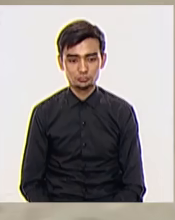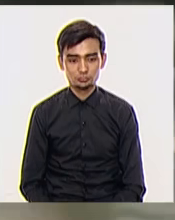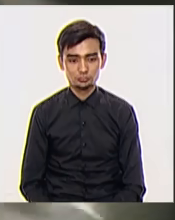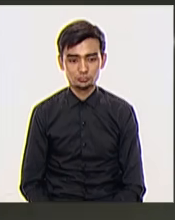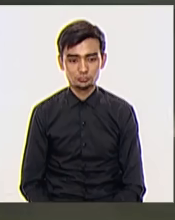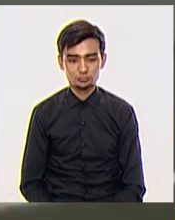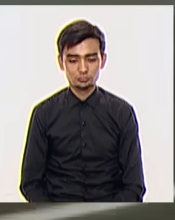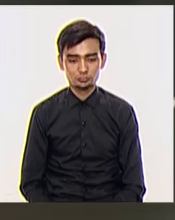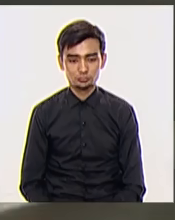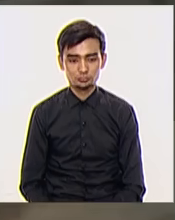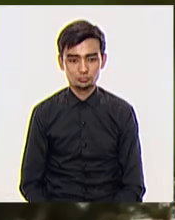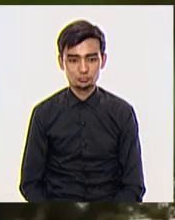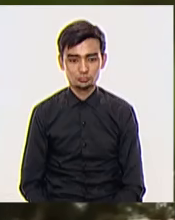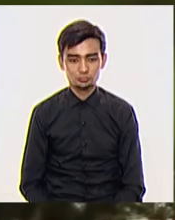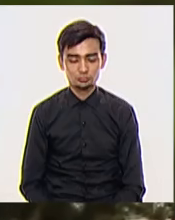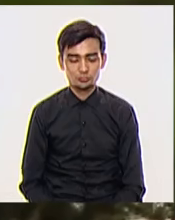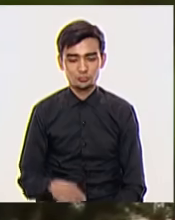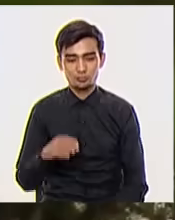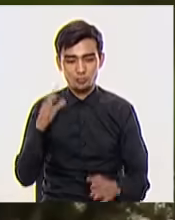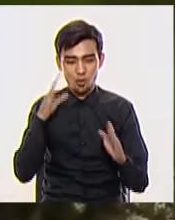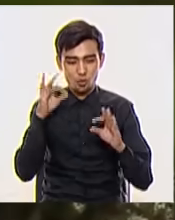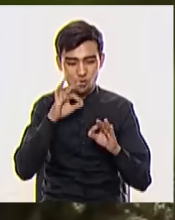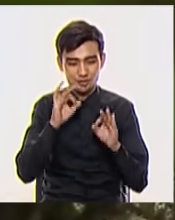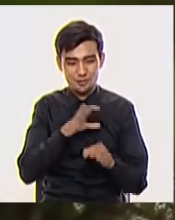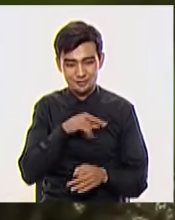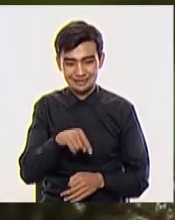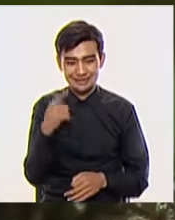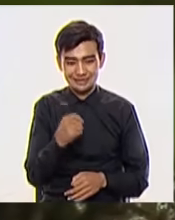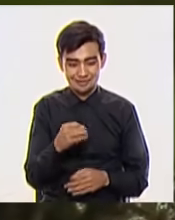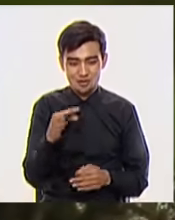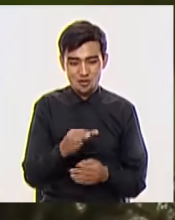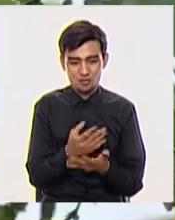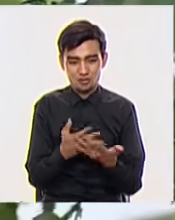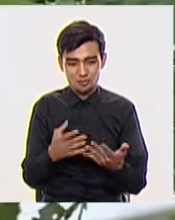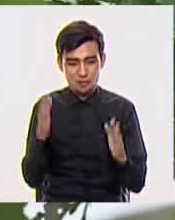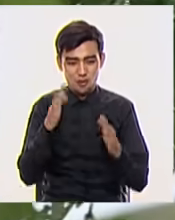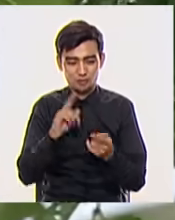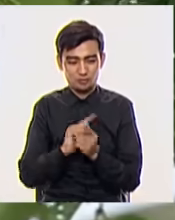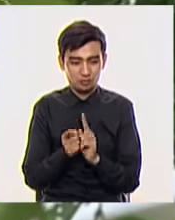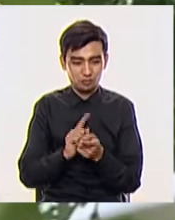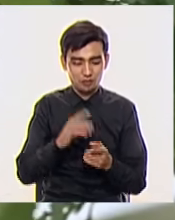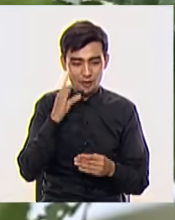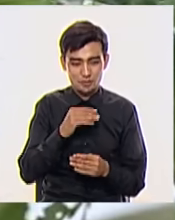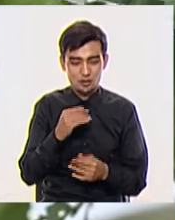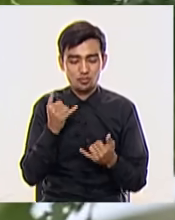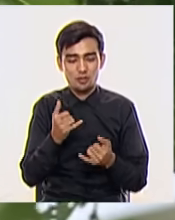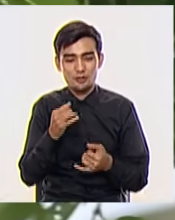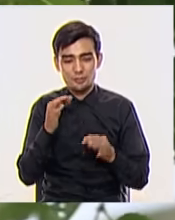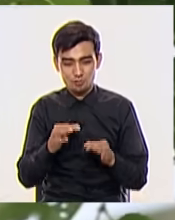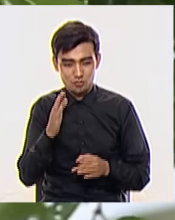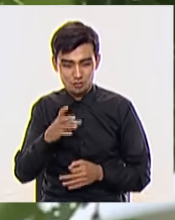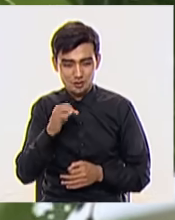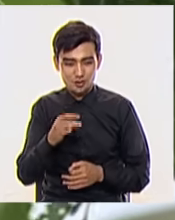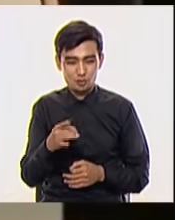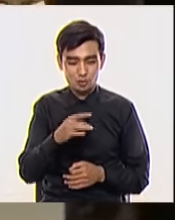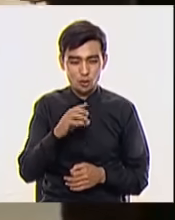крыло повреждены у Лады Джент. Синоптик мамандар осы аптада да еліміздің басым бөлігінде тұрақсыз ауа райының сақталатынын айтады. Республиканың